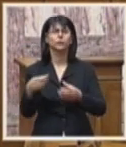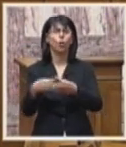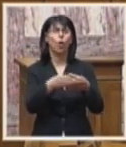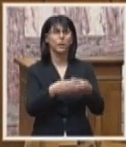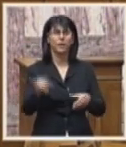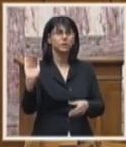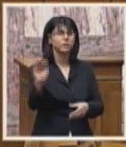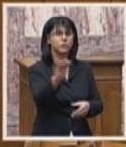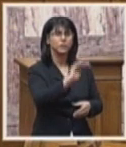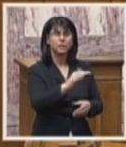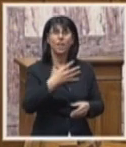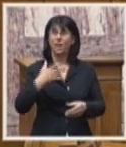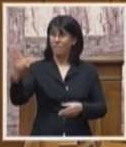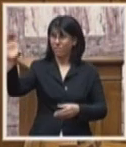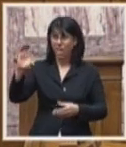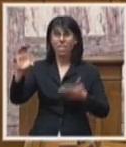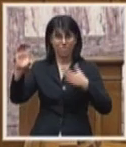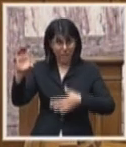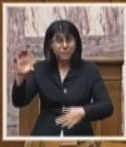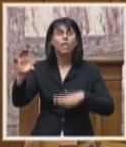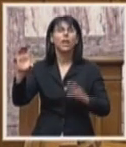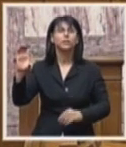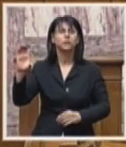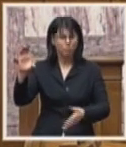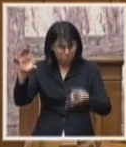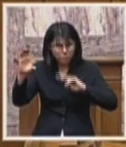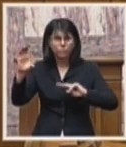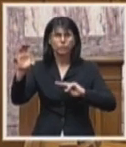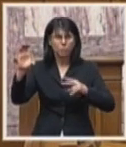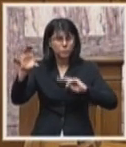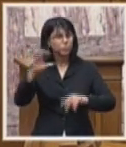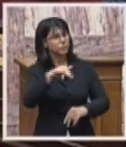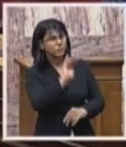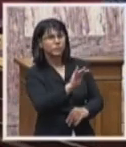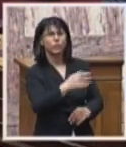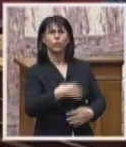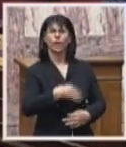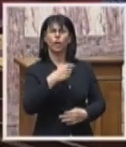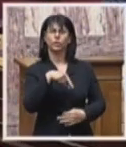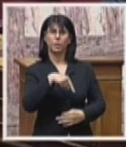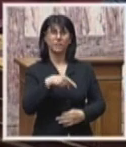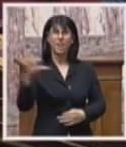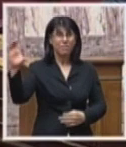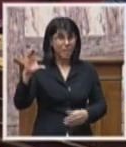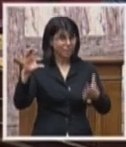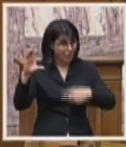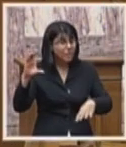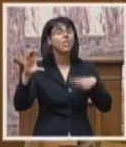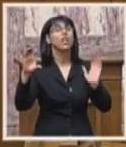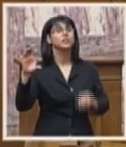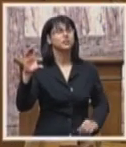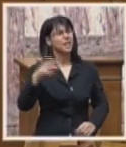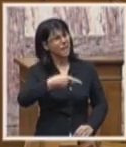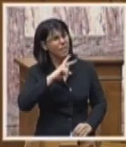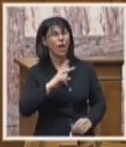Θέλετε ή όχι τα χρήματα αυτά? Πέστε το. Πέστε το, κύριε Τσίπρα. Τα θέλετε ή όχι? Πολύ καθαρά,